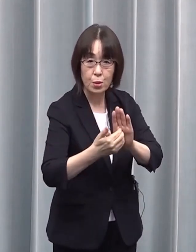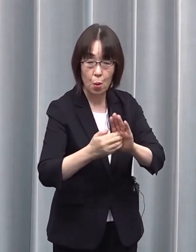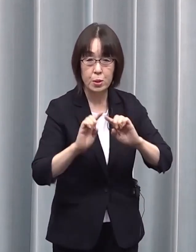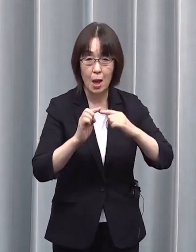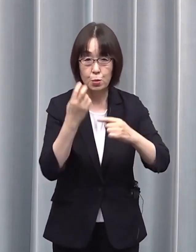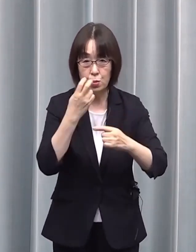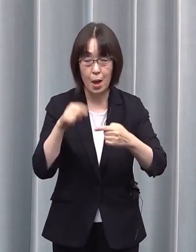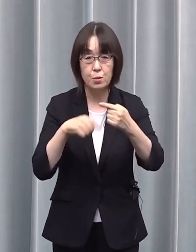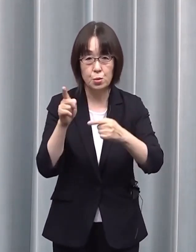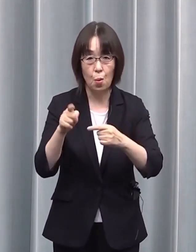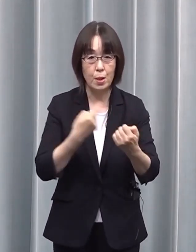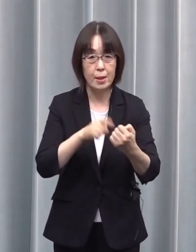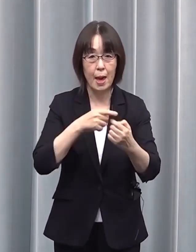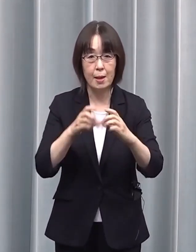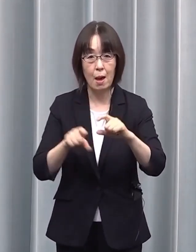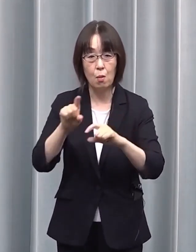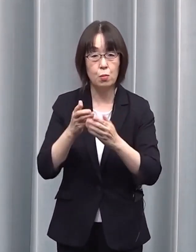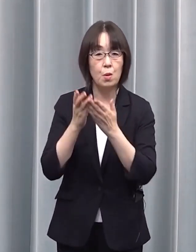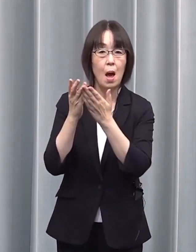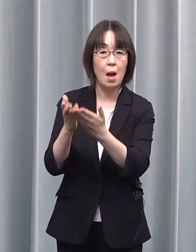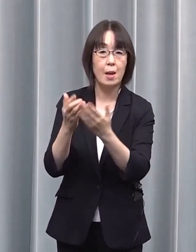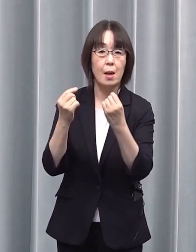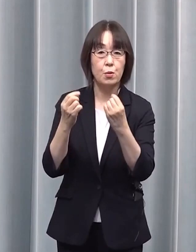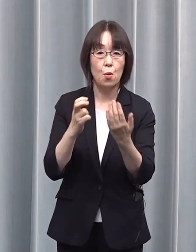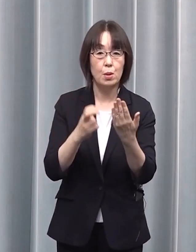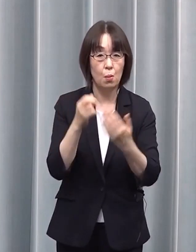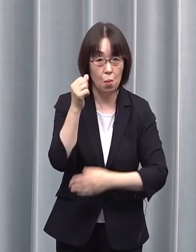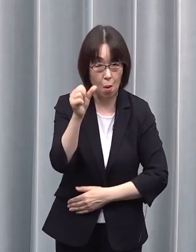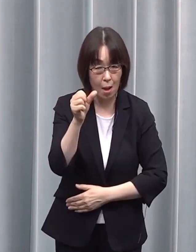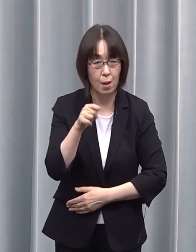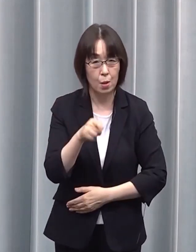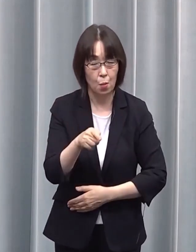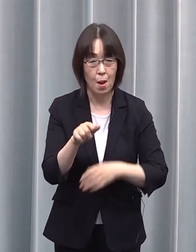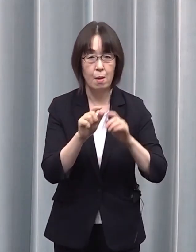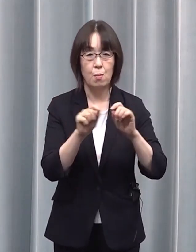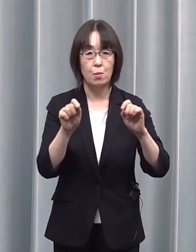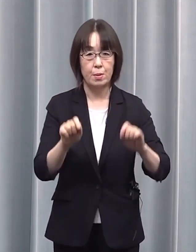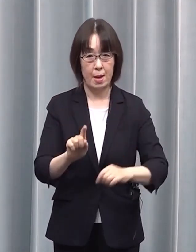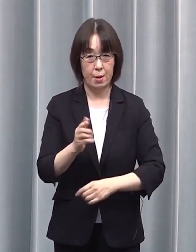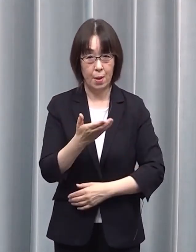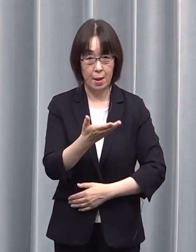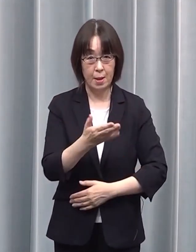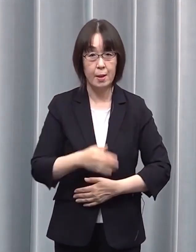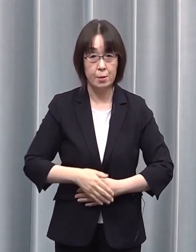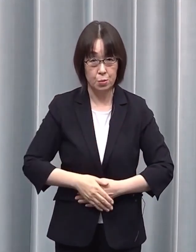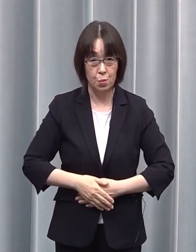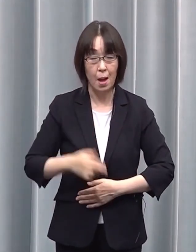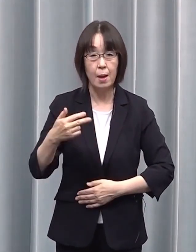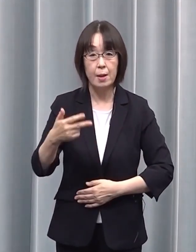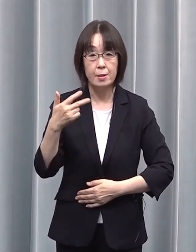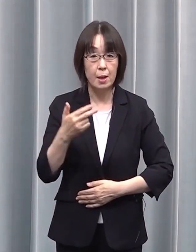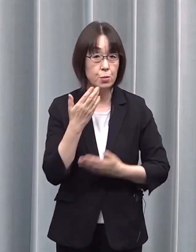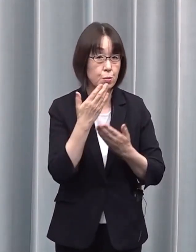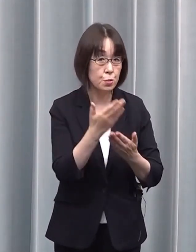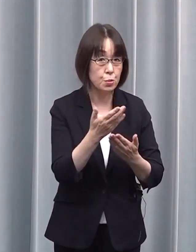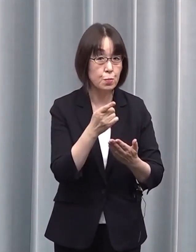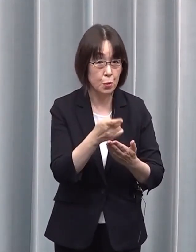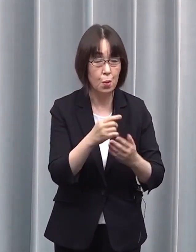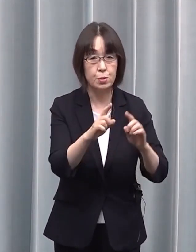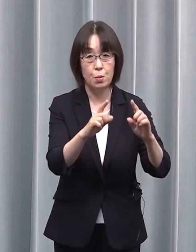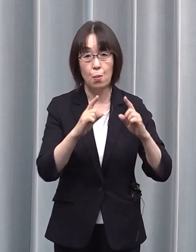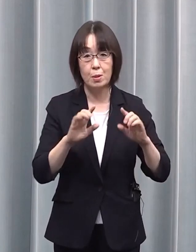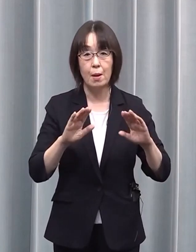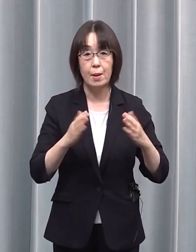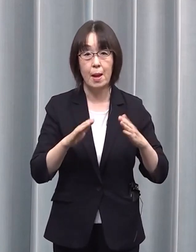限を与えるかのような法案、これはやはり問題じゃないか。先週ちょっと聞いて、そこについては個別の答えを聞けなかったんです